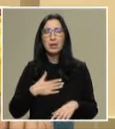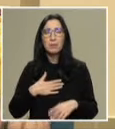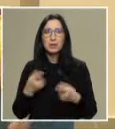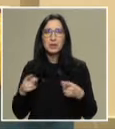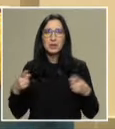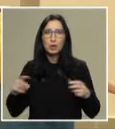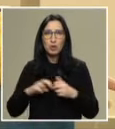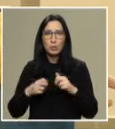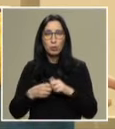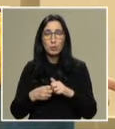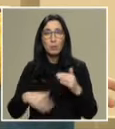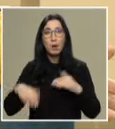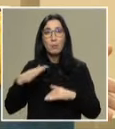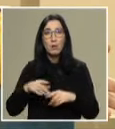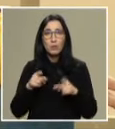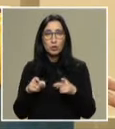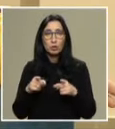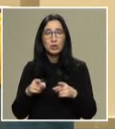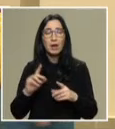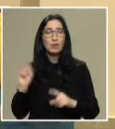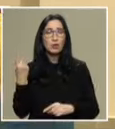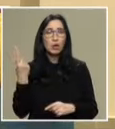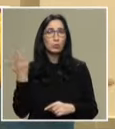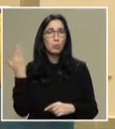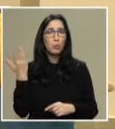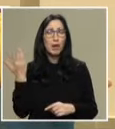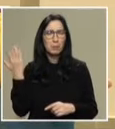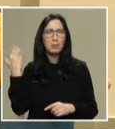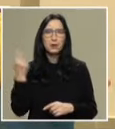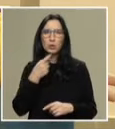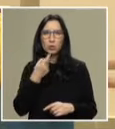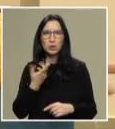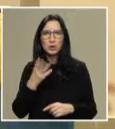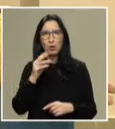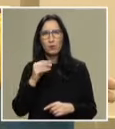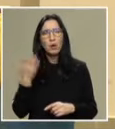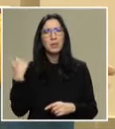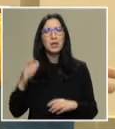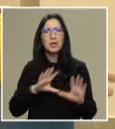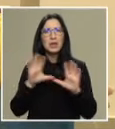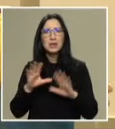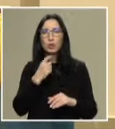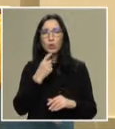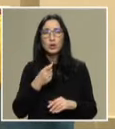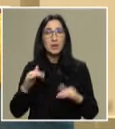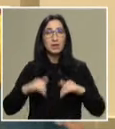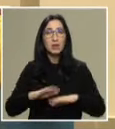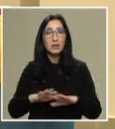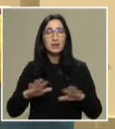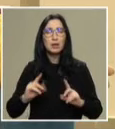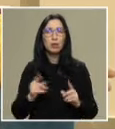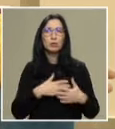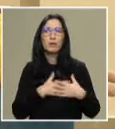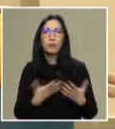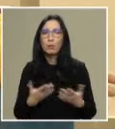проблеми. Повечето от тях в началото бяха, преди години говоря, преди 10 години, примерно, идваха деца, които са влюбени,